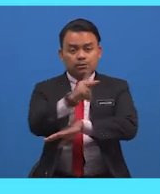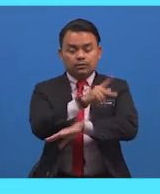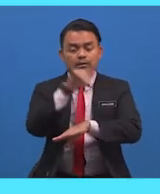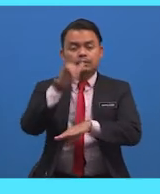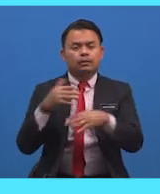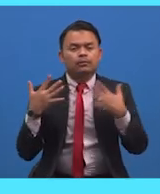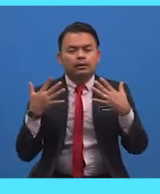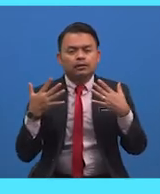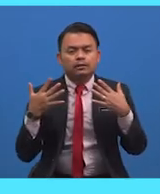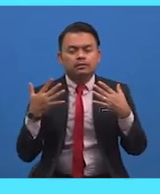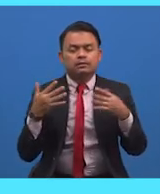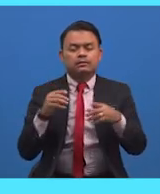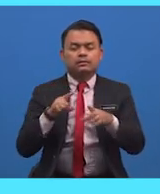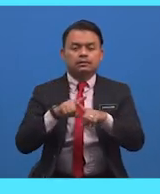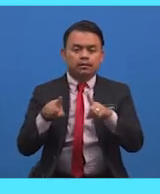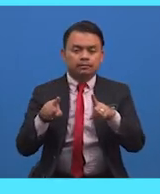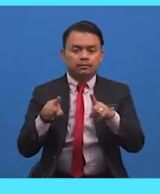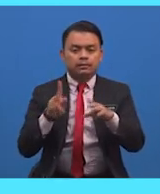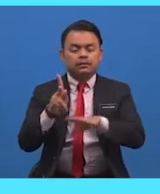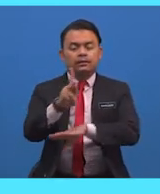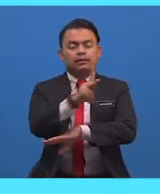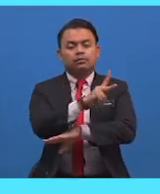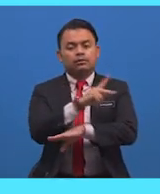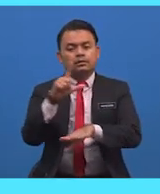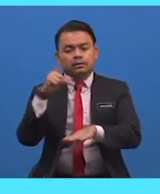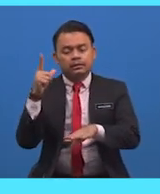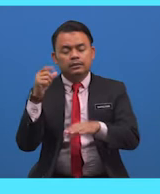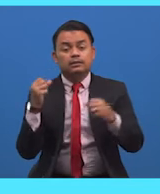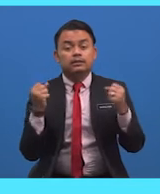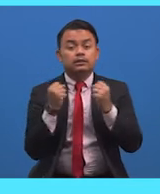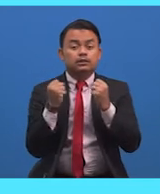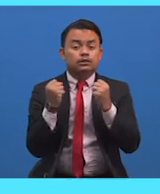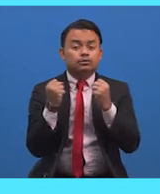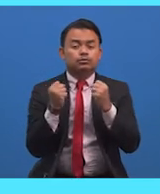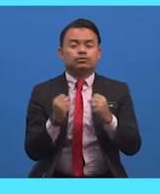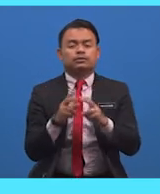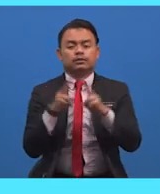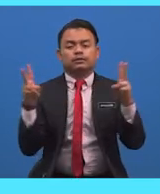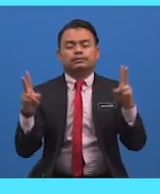tetapi kawasan lain mengalami penyejukan yang melampau.